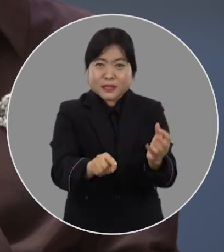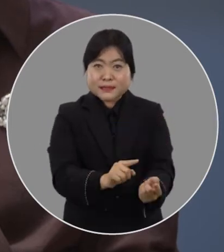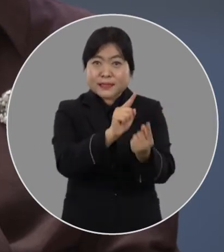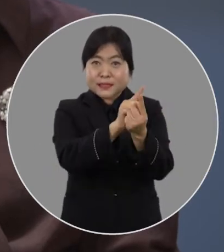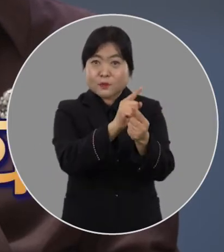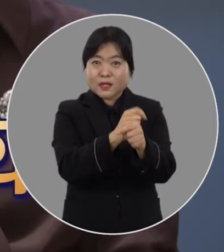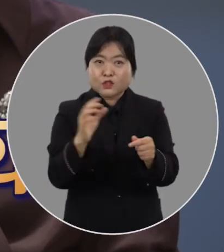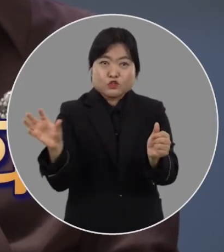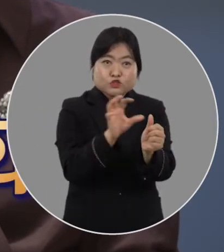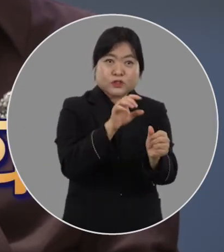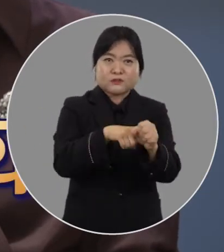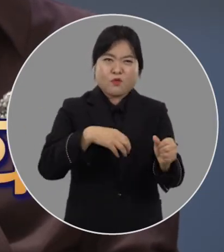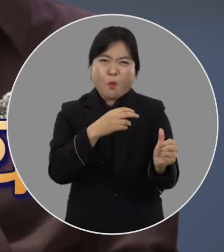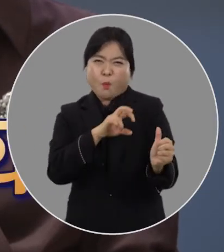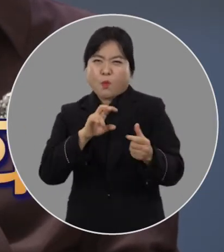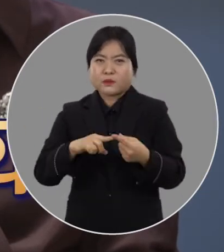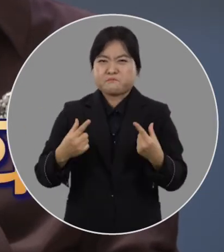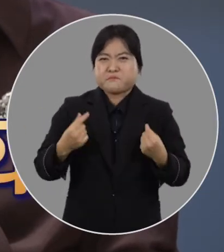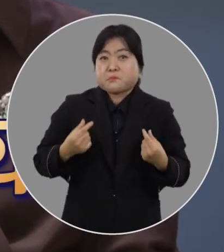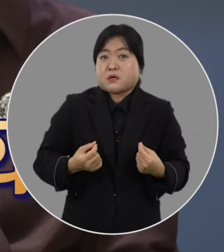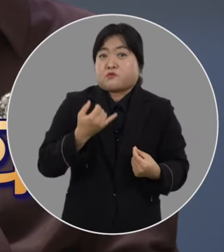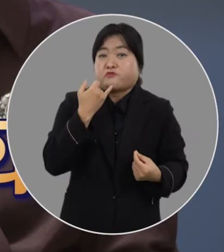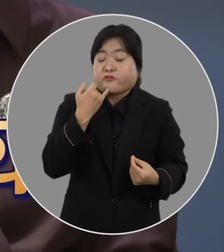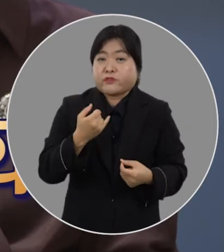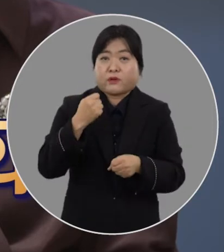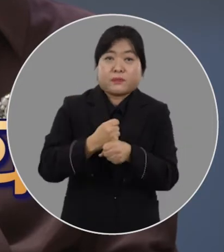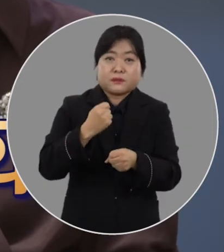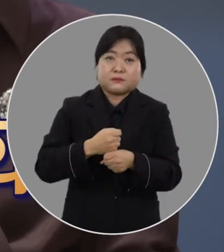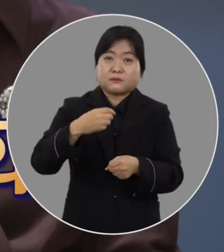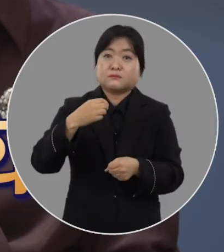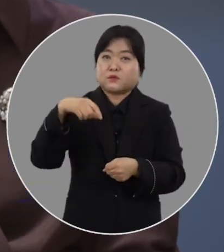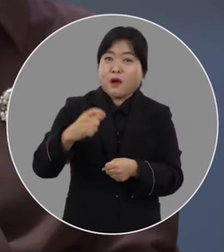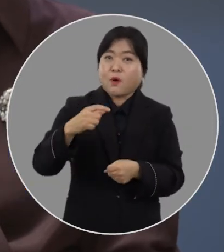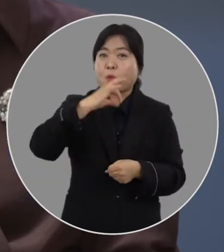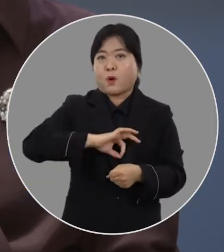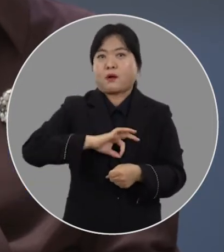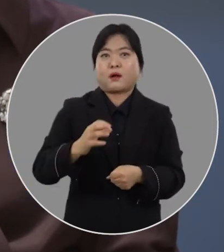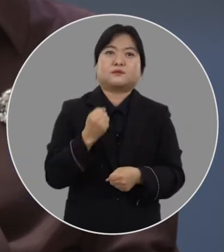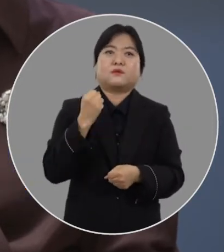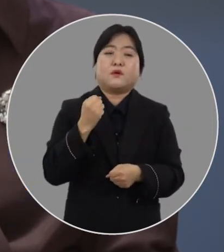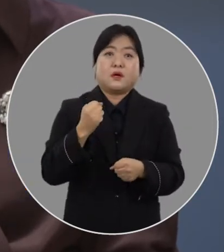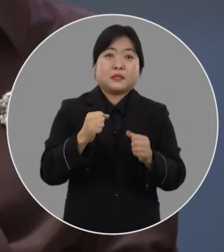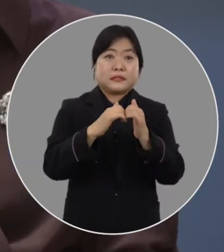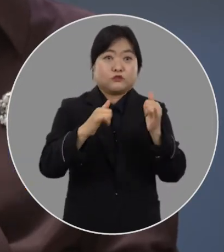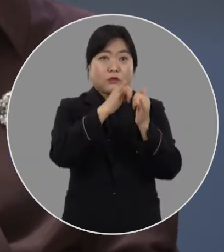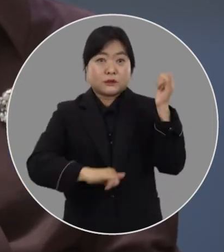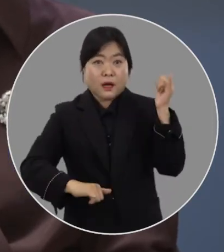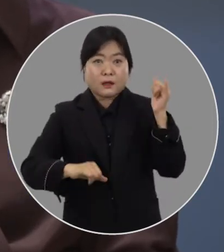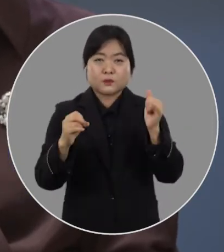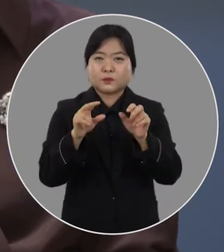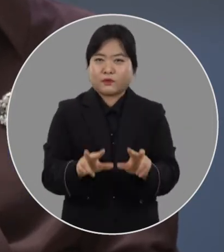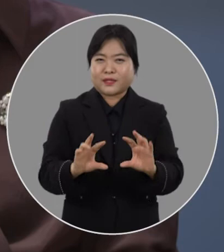투사적 혐오를 정당화하고 조장하며 강화하는 효과를 갖는데요. 그간의 인류 역사 그리고